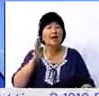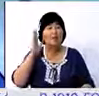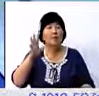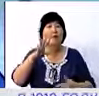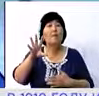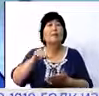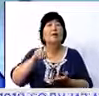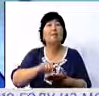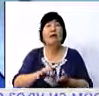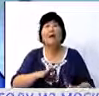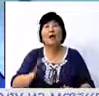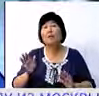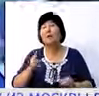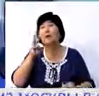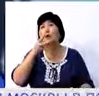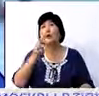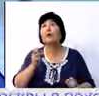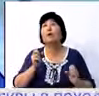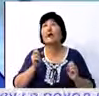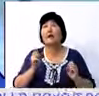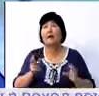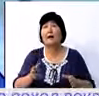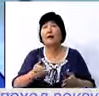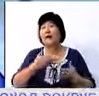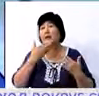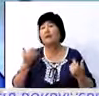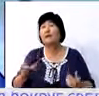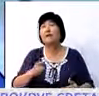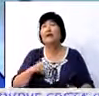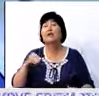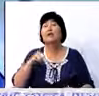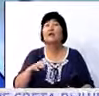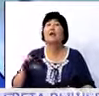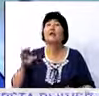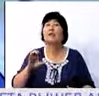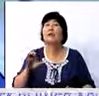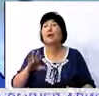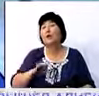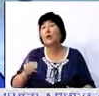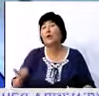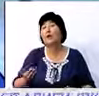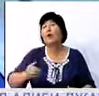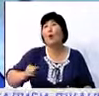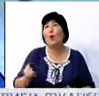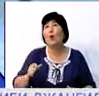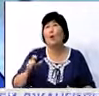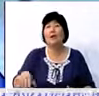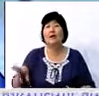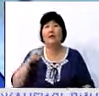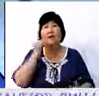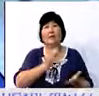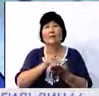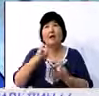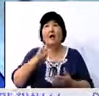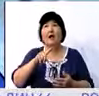примером. Прошло 3 года, как не стало с нами Тимура Салаватовича, но все его коллеги, мы ветераны